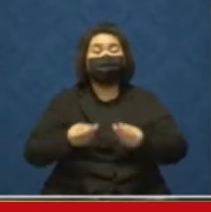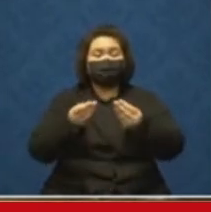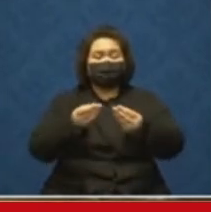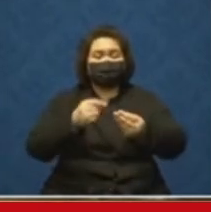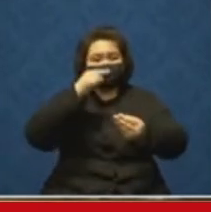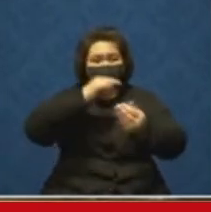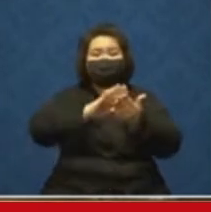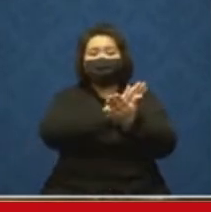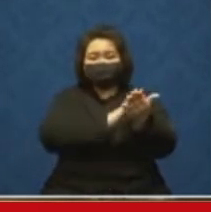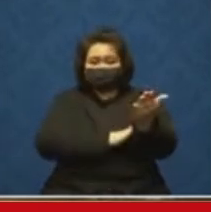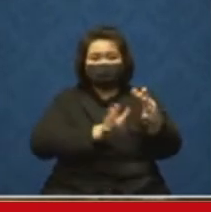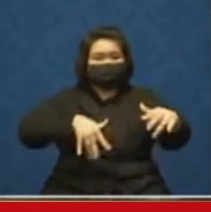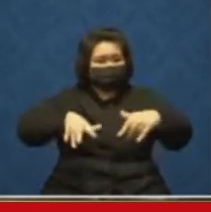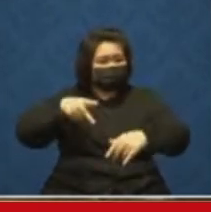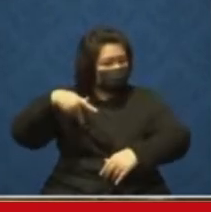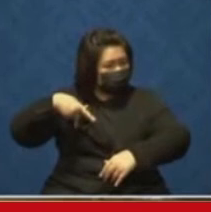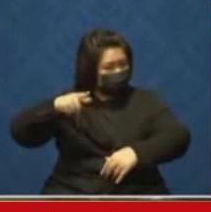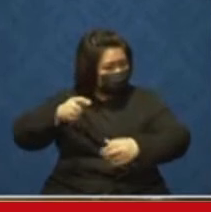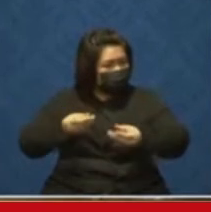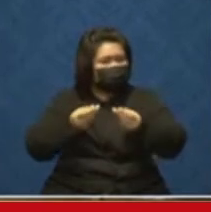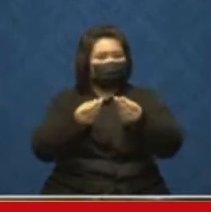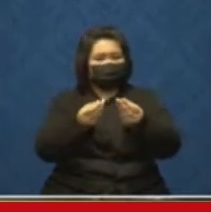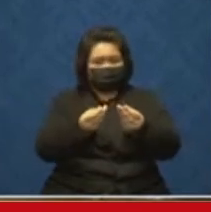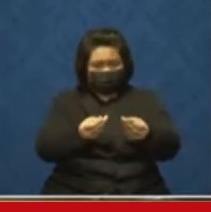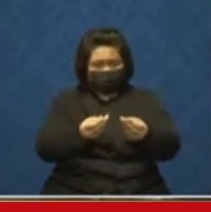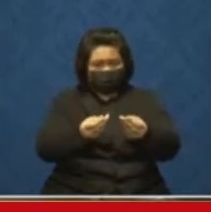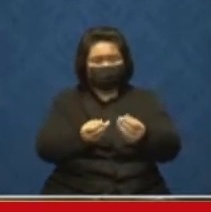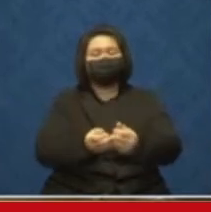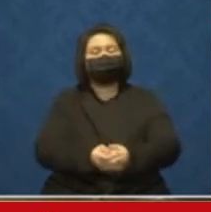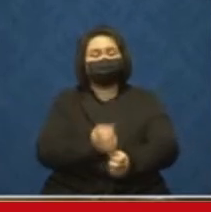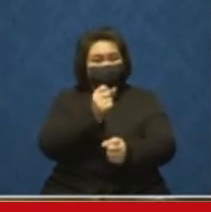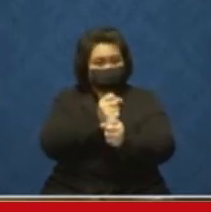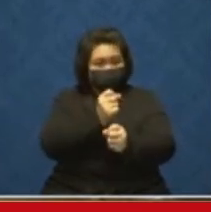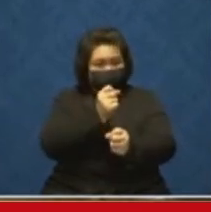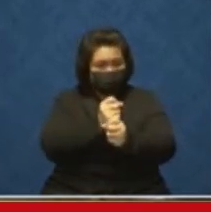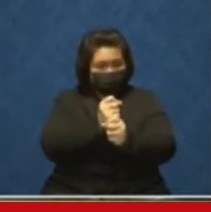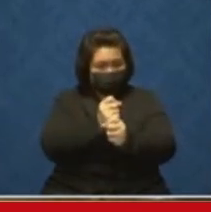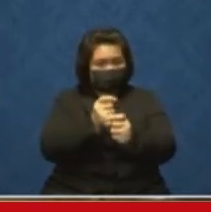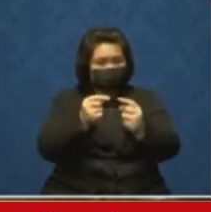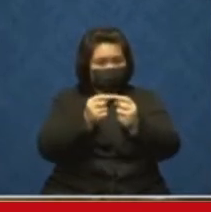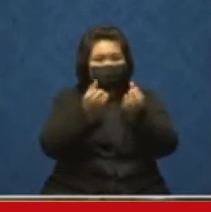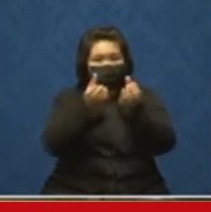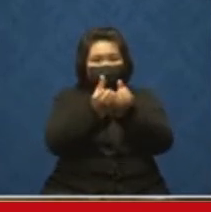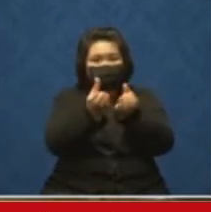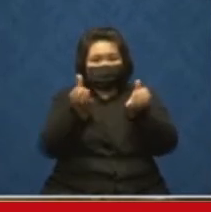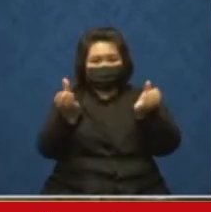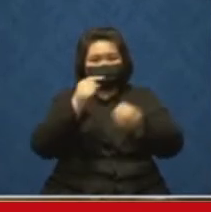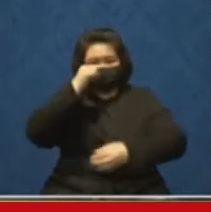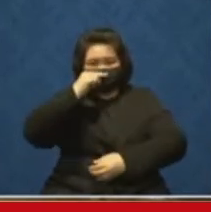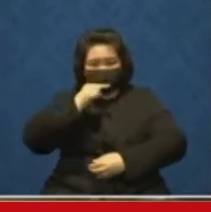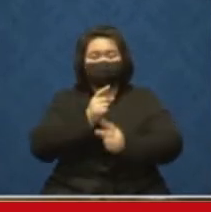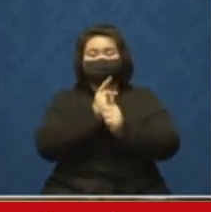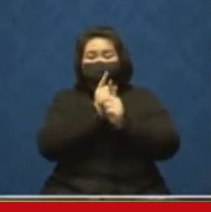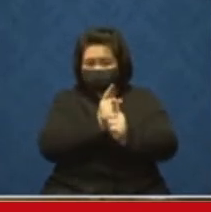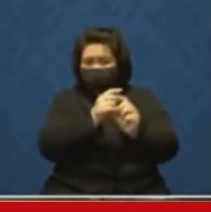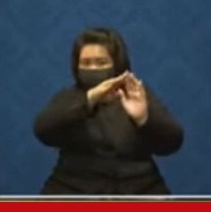เพื่อประโยชนของประเทศชาติและประชาชนทั้งจะรักษาไ้และปฏิบัิตาม ซึ่งรฐธรมนูลแห่งราชอาด